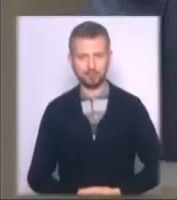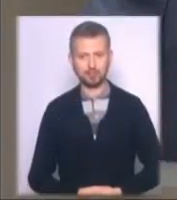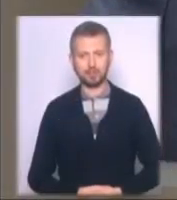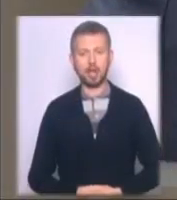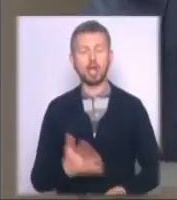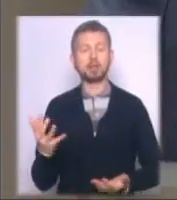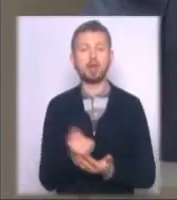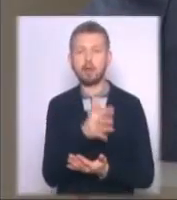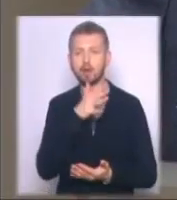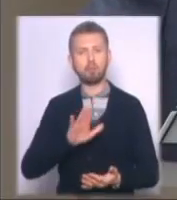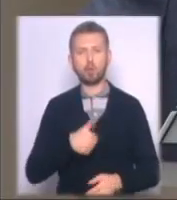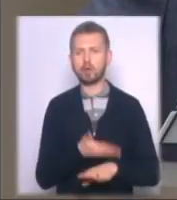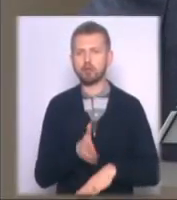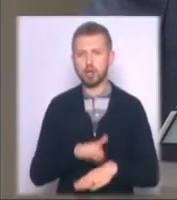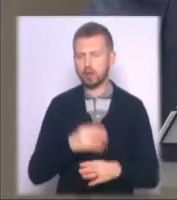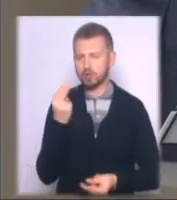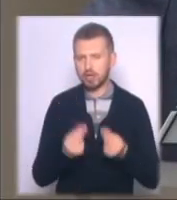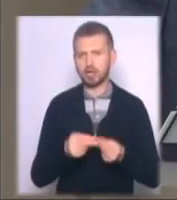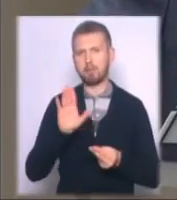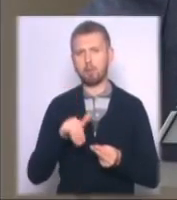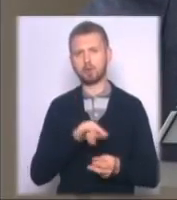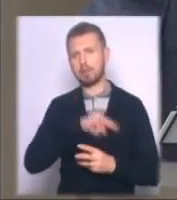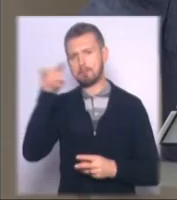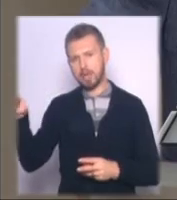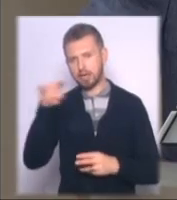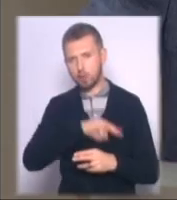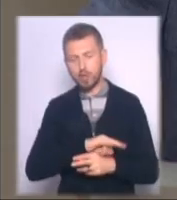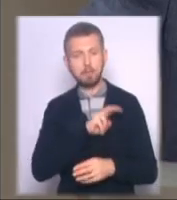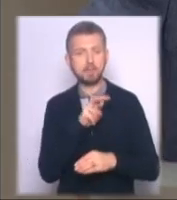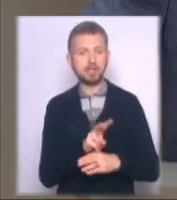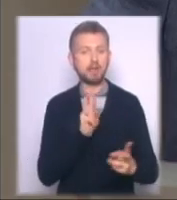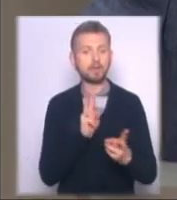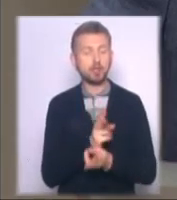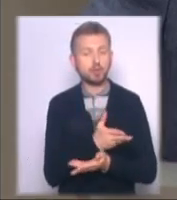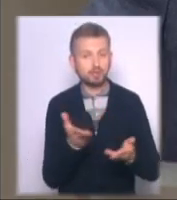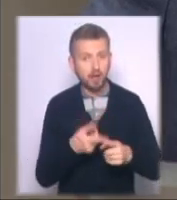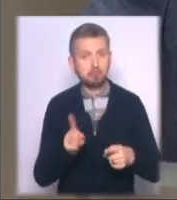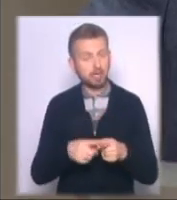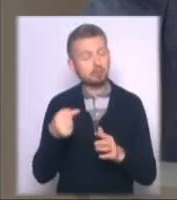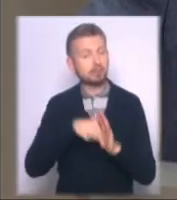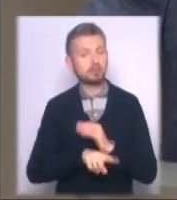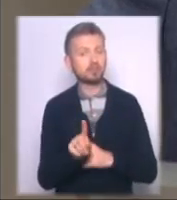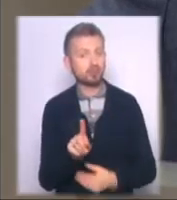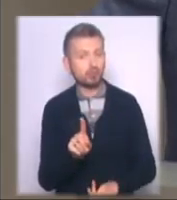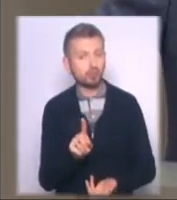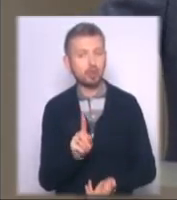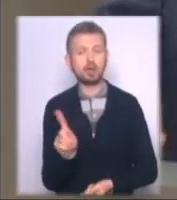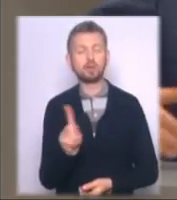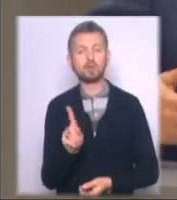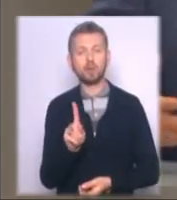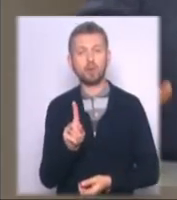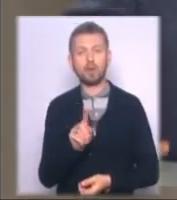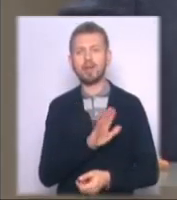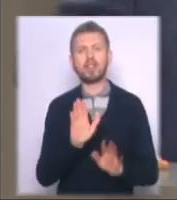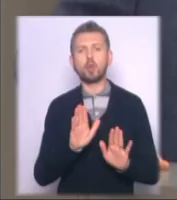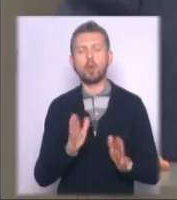Находя время после тяжелейшей игры, после перелета, прийти на встречу с вами, это говорит о том, что не